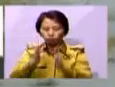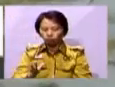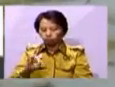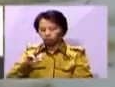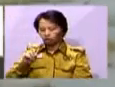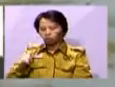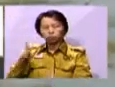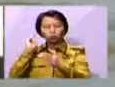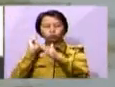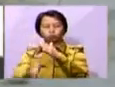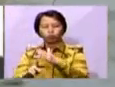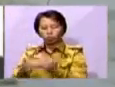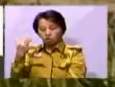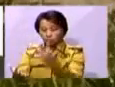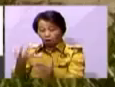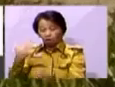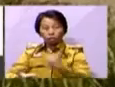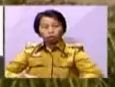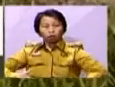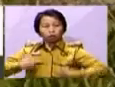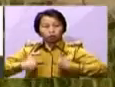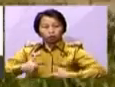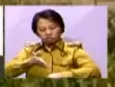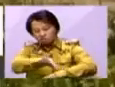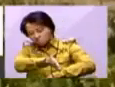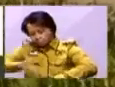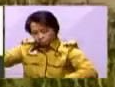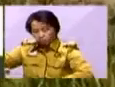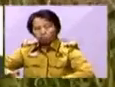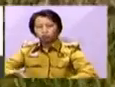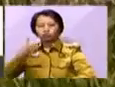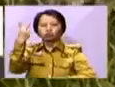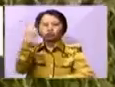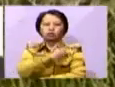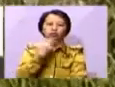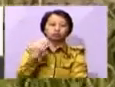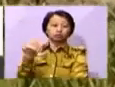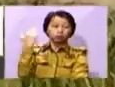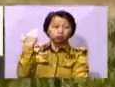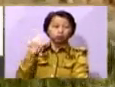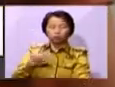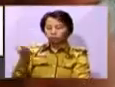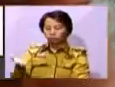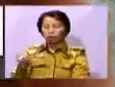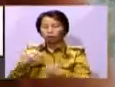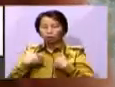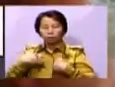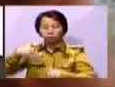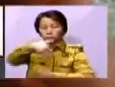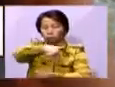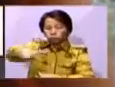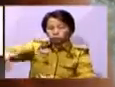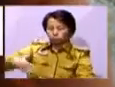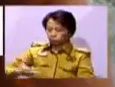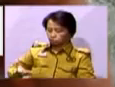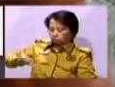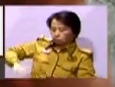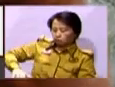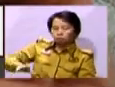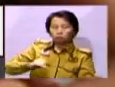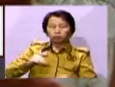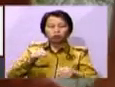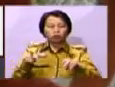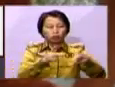yang dibunuh, dibakar hidup-hidup dan disembelih sejak dua hari lepas. Mereka kini berada di sempadan Bangladesh dan di